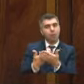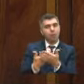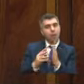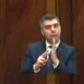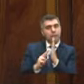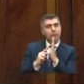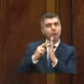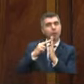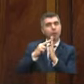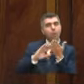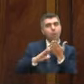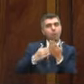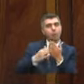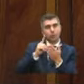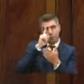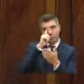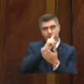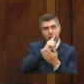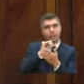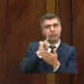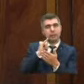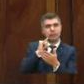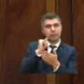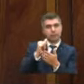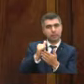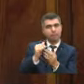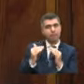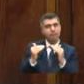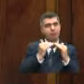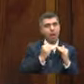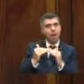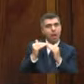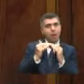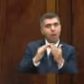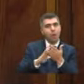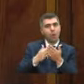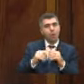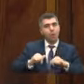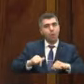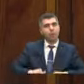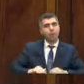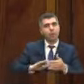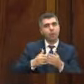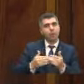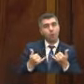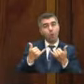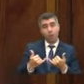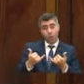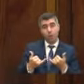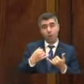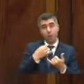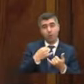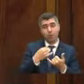الإنجاز وتحقيق الآثار وضمان الالتقاء وتنسيق تدخلات مختلف القطاعات والمؤسسات. وأريد اليوم أن أحيي